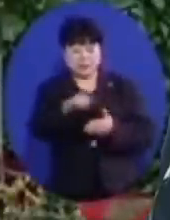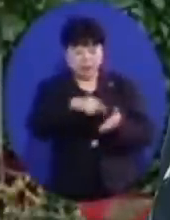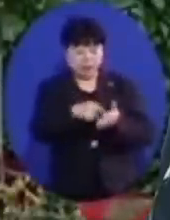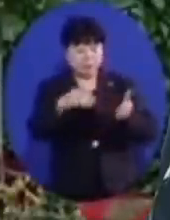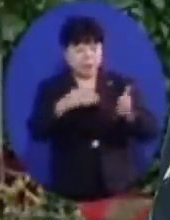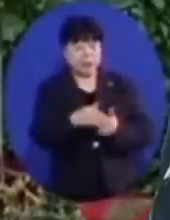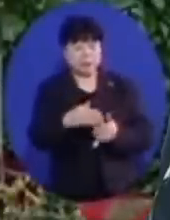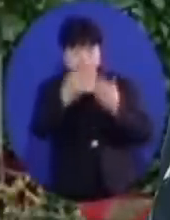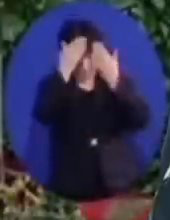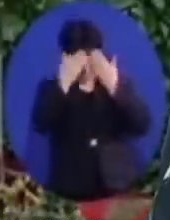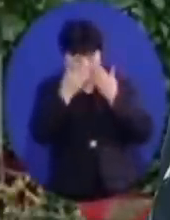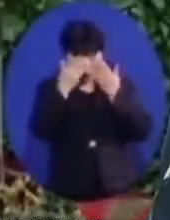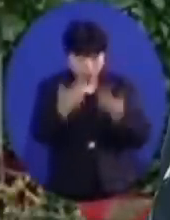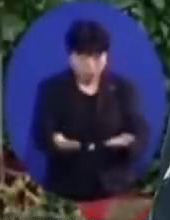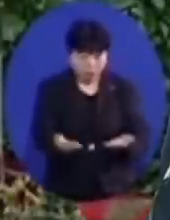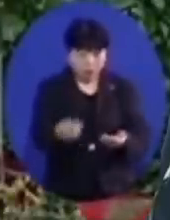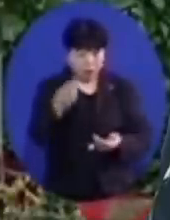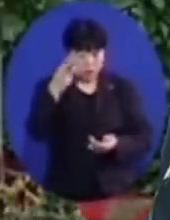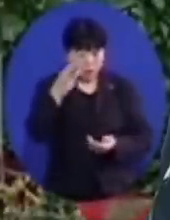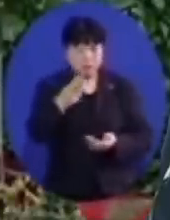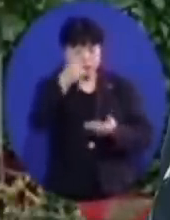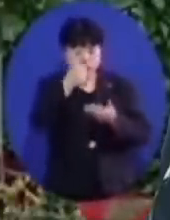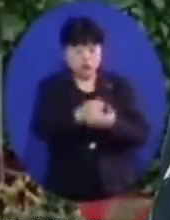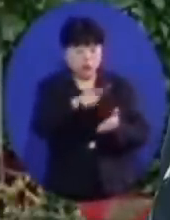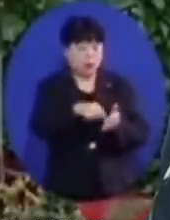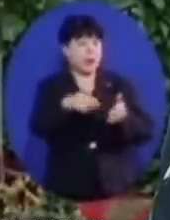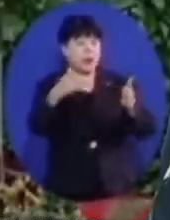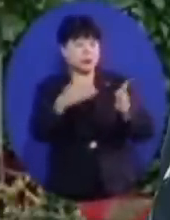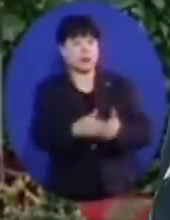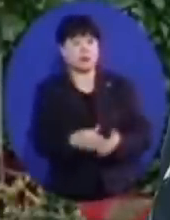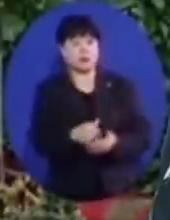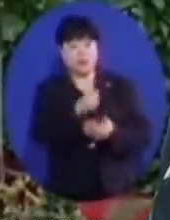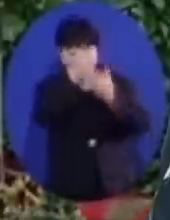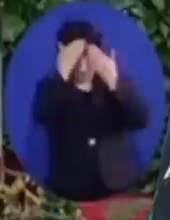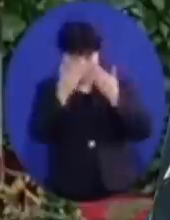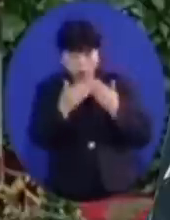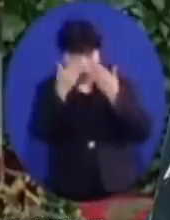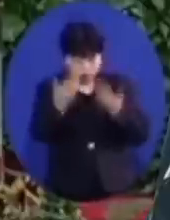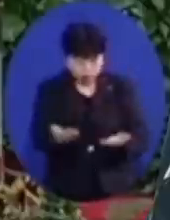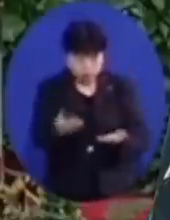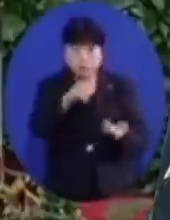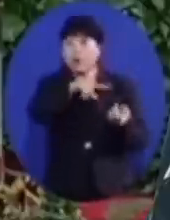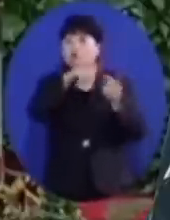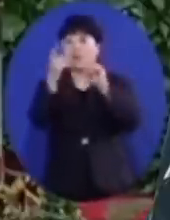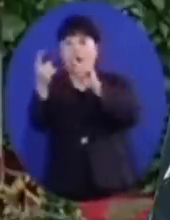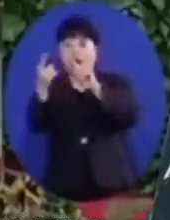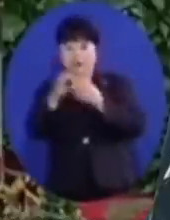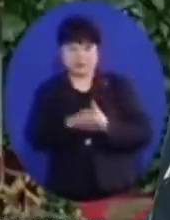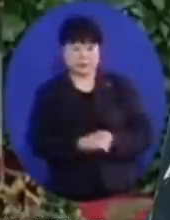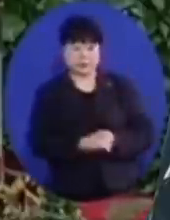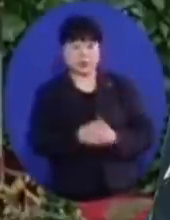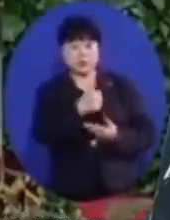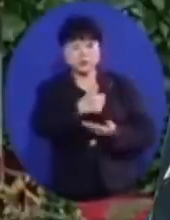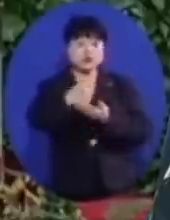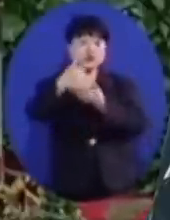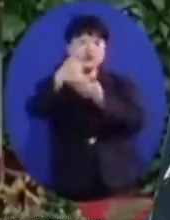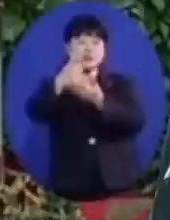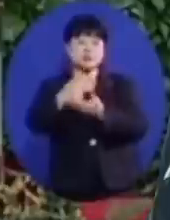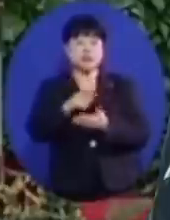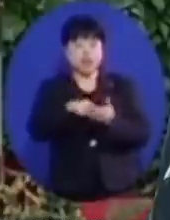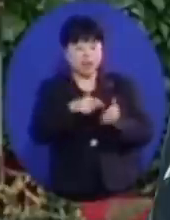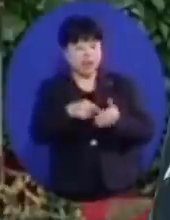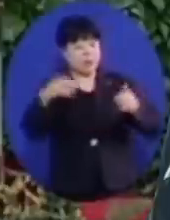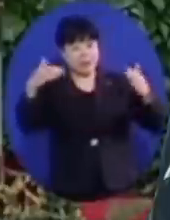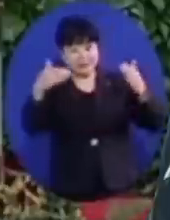그 감옥에서 나와요 사흘 만에 우리의 죄를 다 갚아버리고 부활하셨으므로 주님은 다